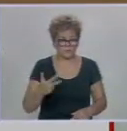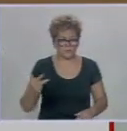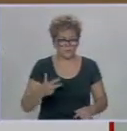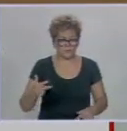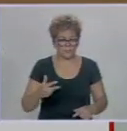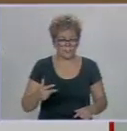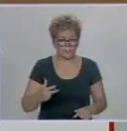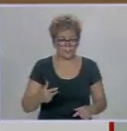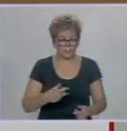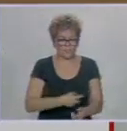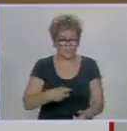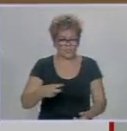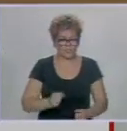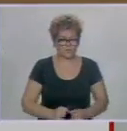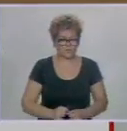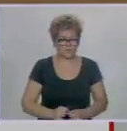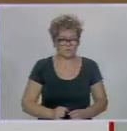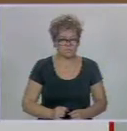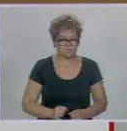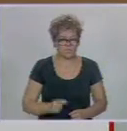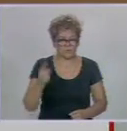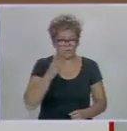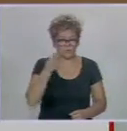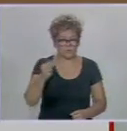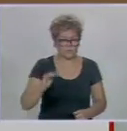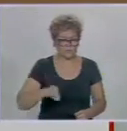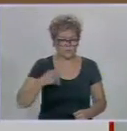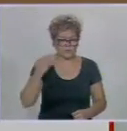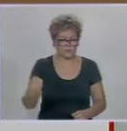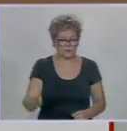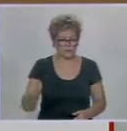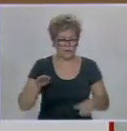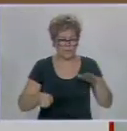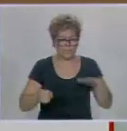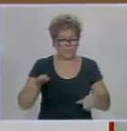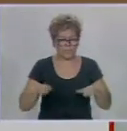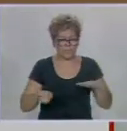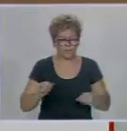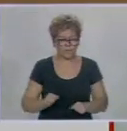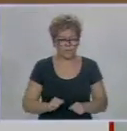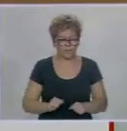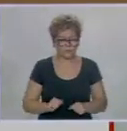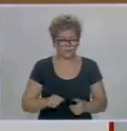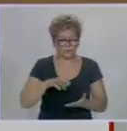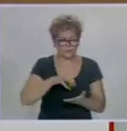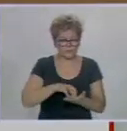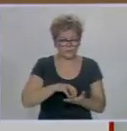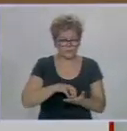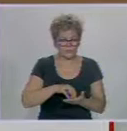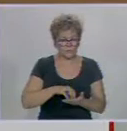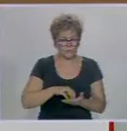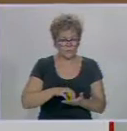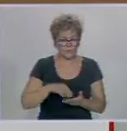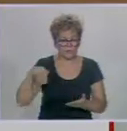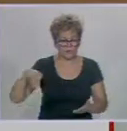de 27 de probe. Nu s-au evidențiat depășirea ale parametrilor determinați în zona de locuire din